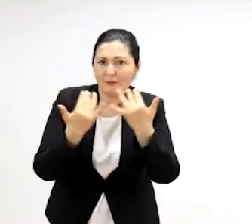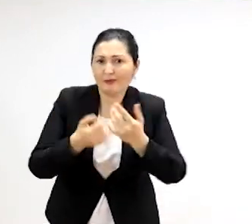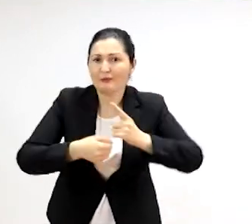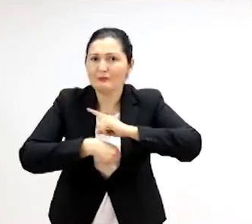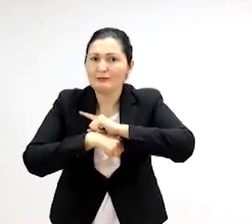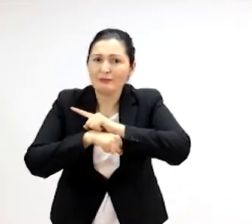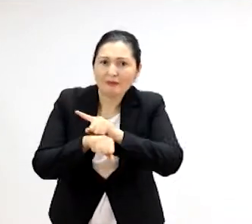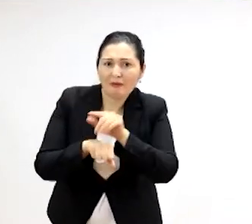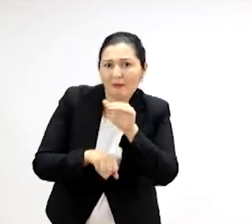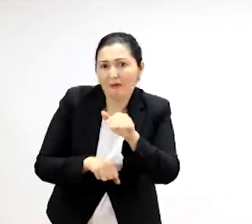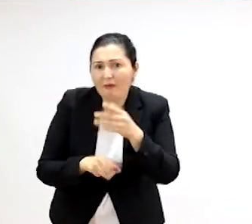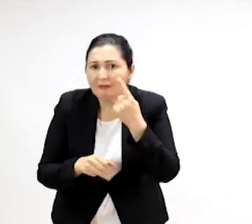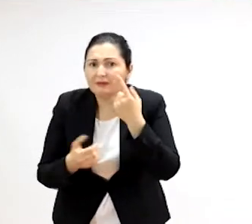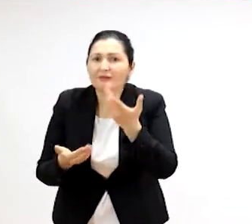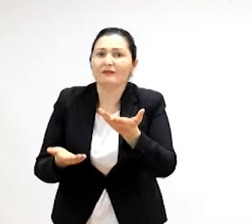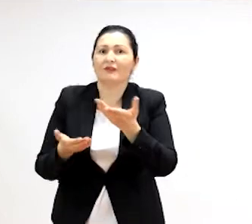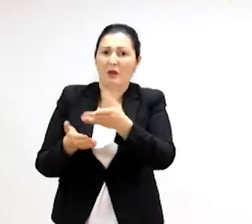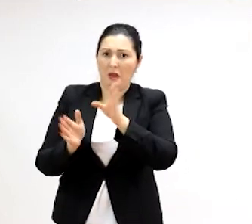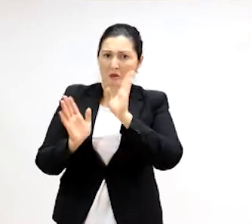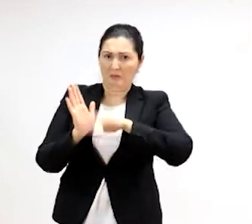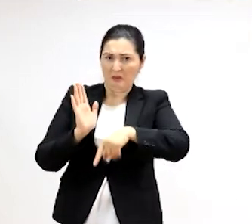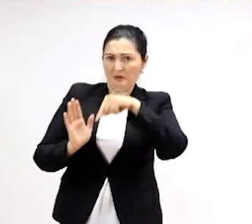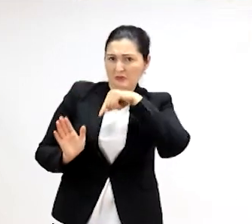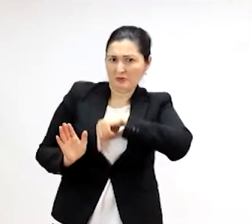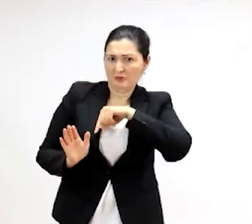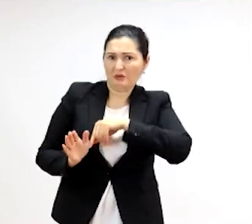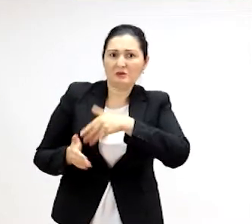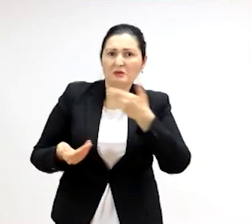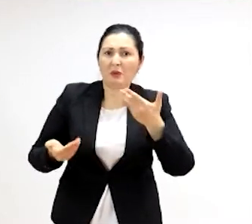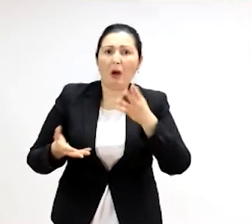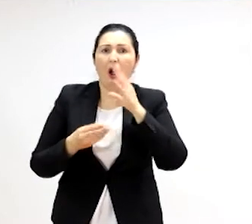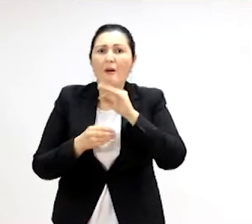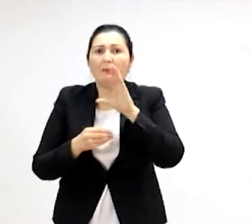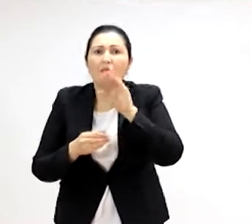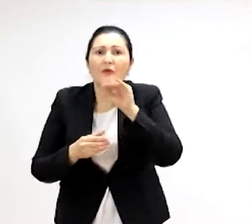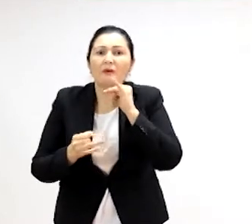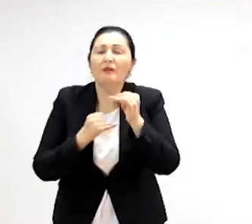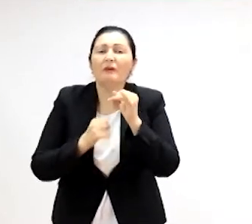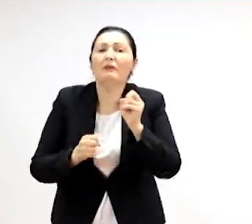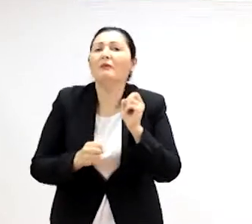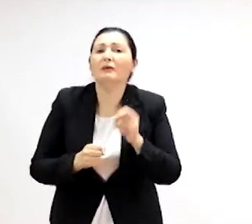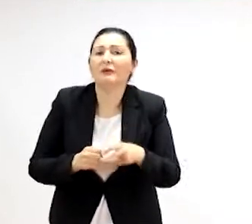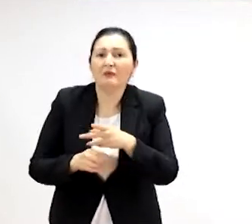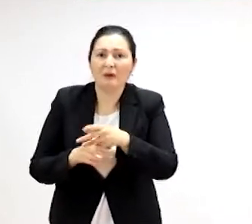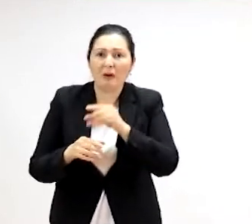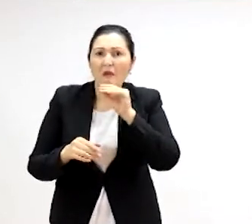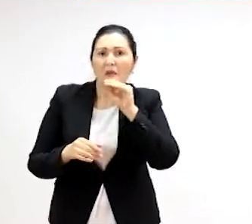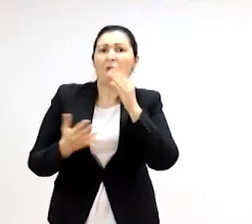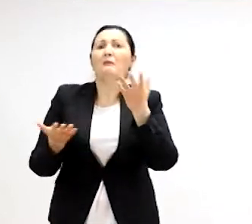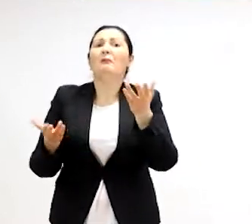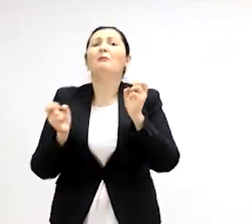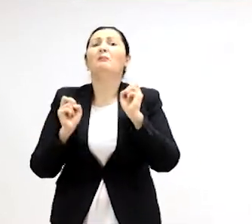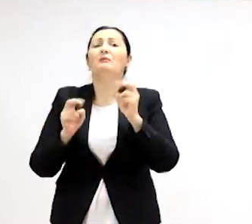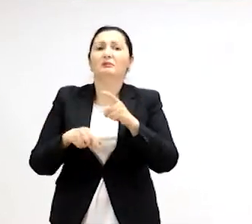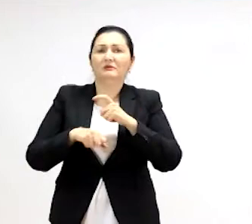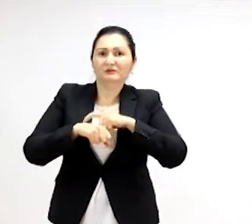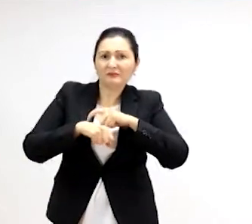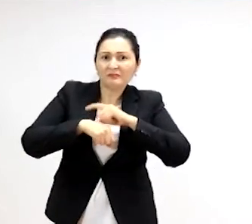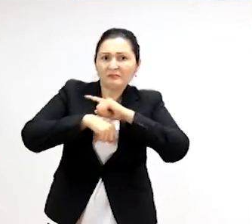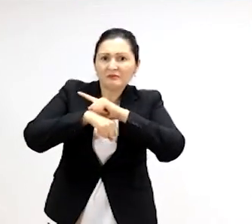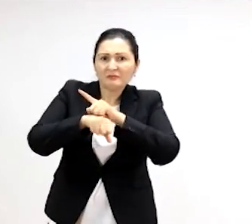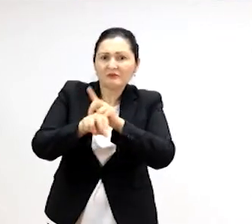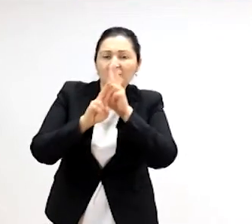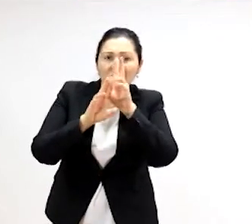Ҳама ҳайрон буданд ки агар беҷон бошад, чӣ тавр сухан мегӯяд? Агар беҷон бошӣ, чӣ тавр вақтро нишон